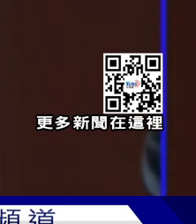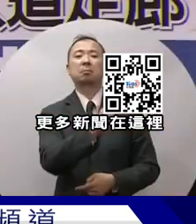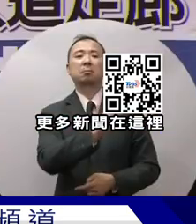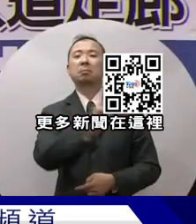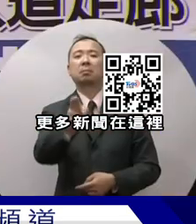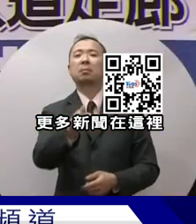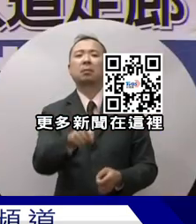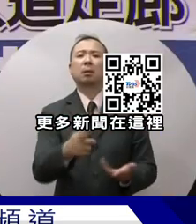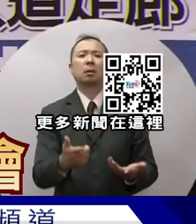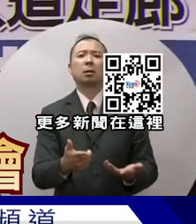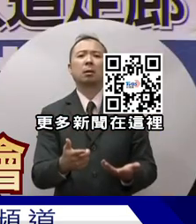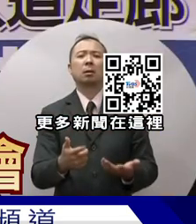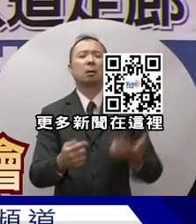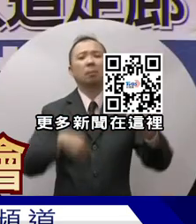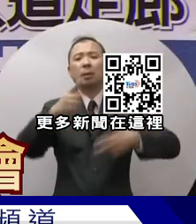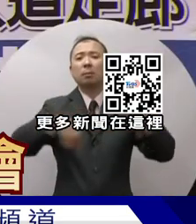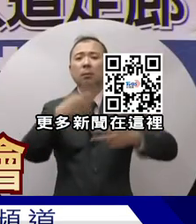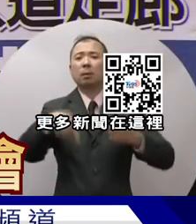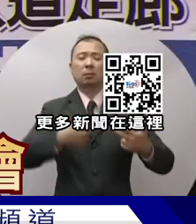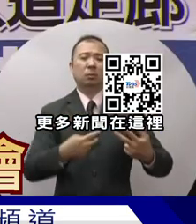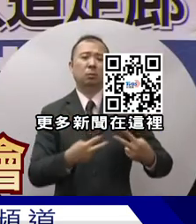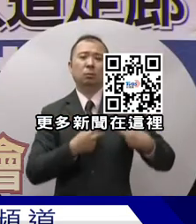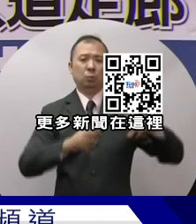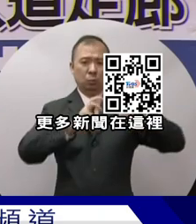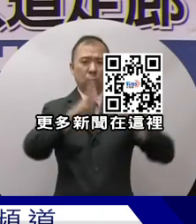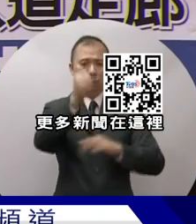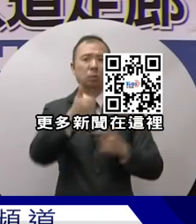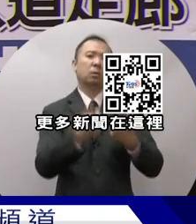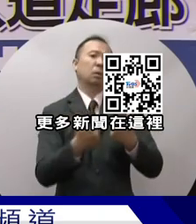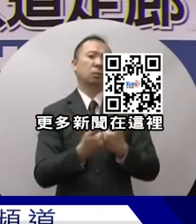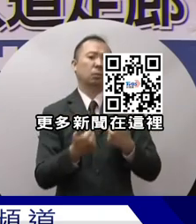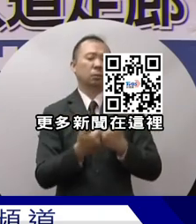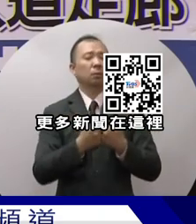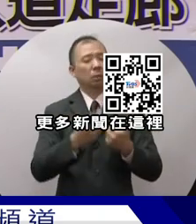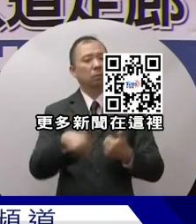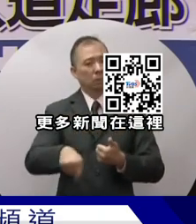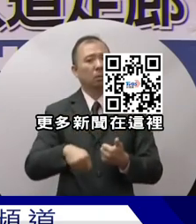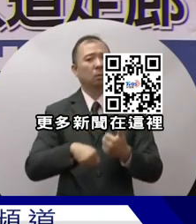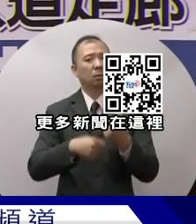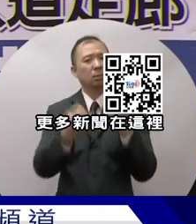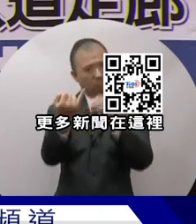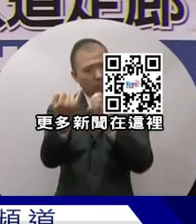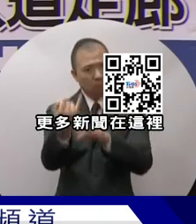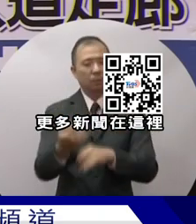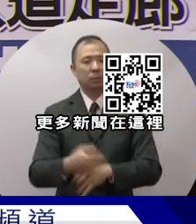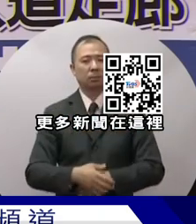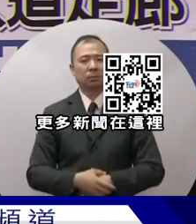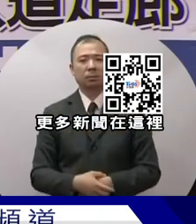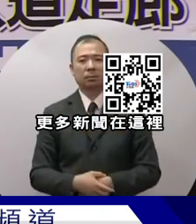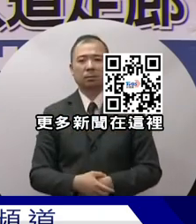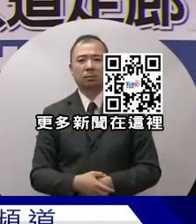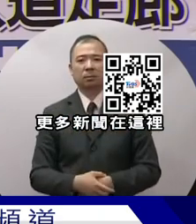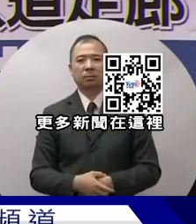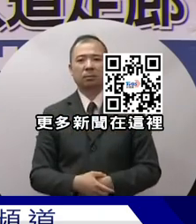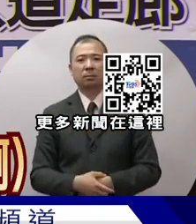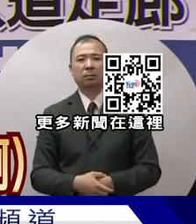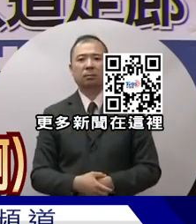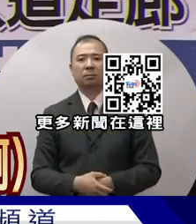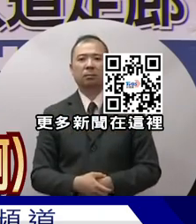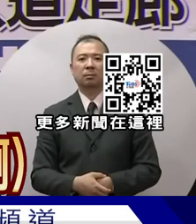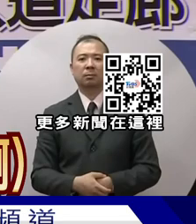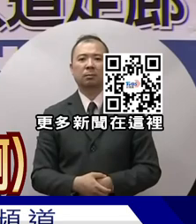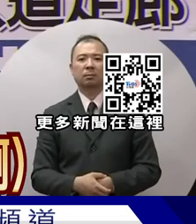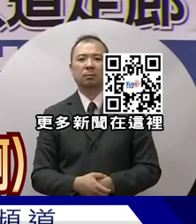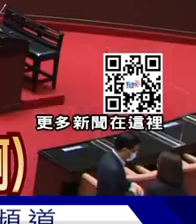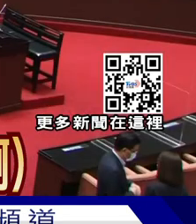重国会啊。 咁是讲，大家办个总统开会啊，你咱甲总统建议，咱是不是叫人甲咱？ 国宴那做什么决议？啊，阮再来